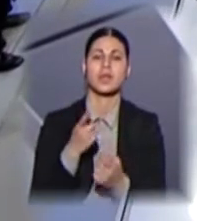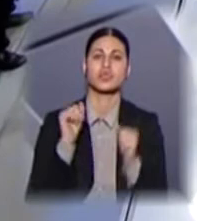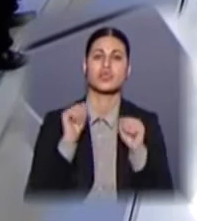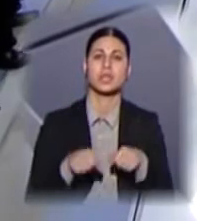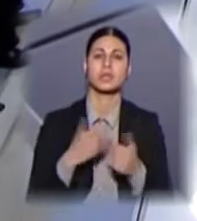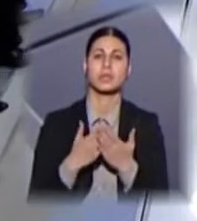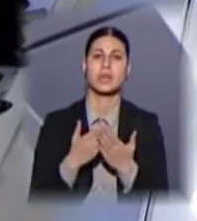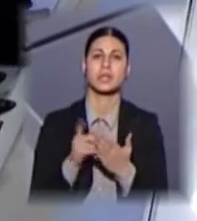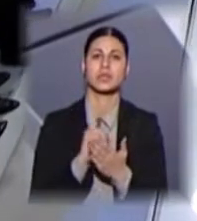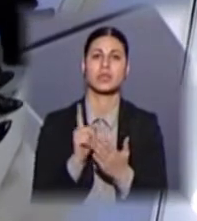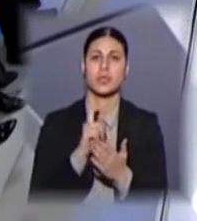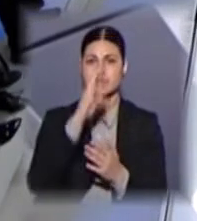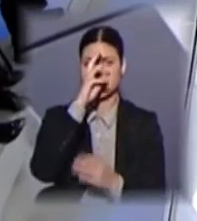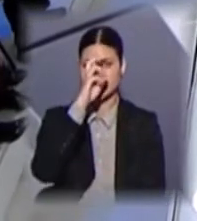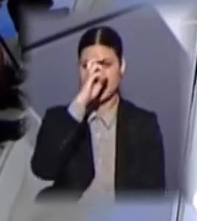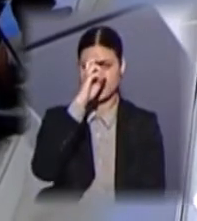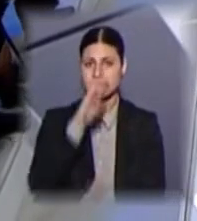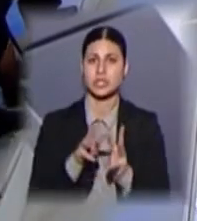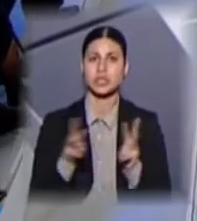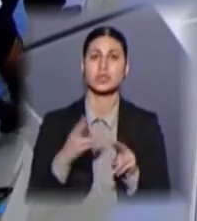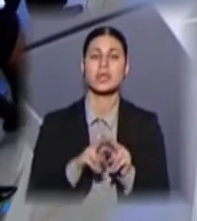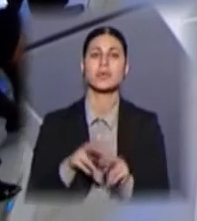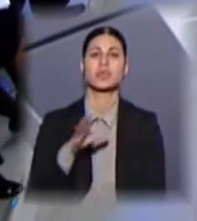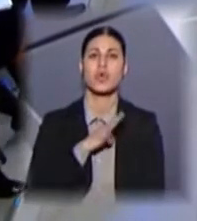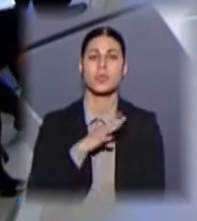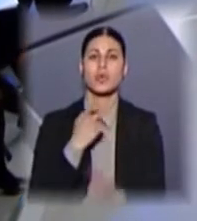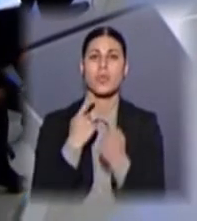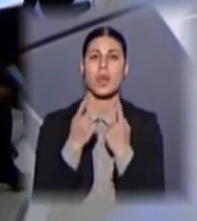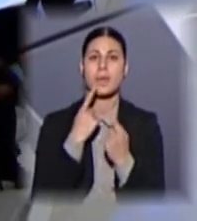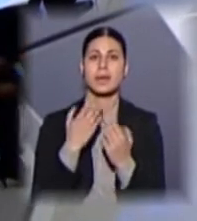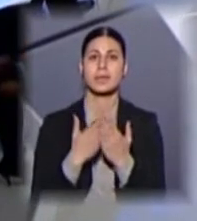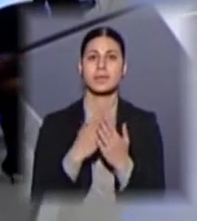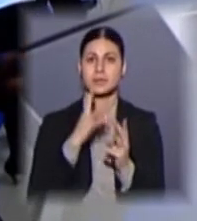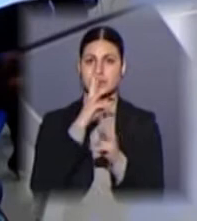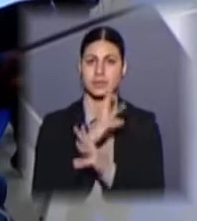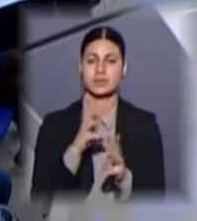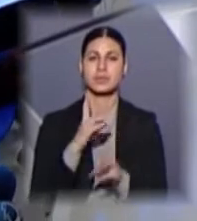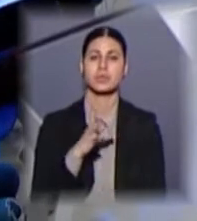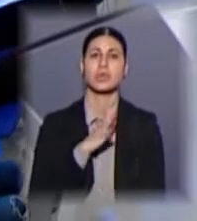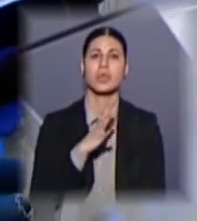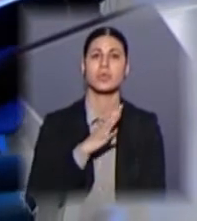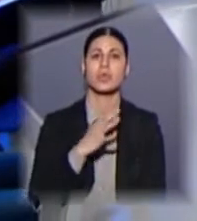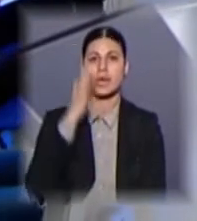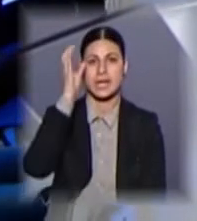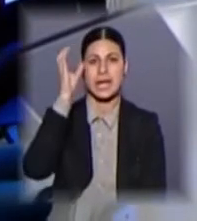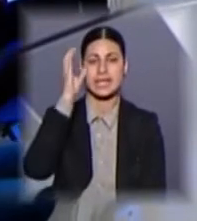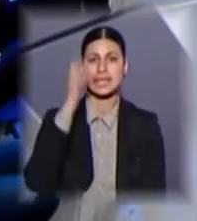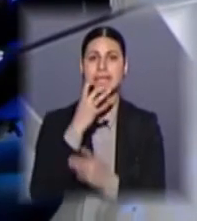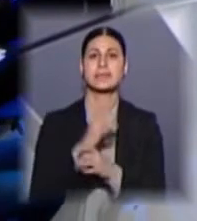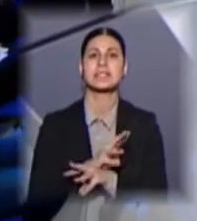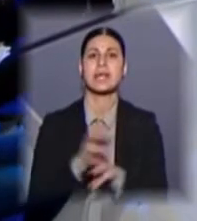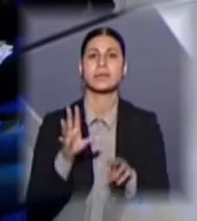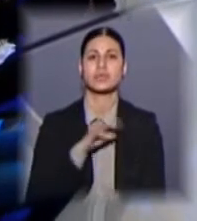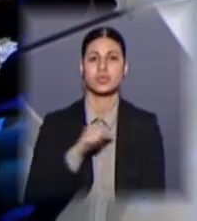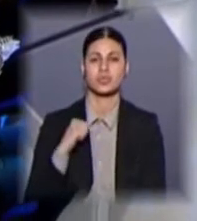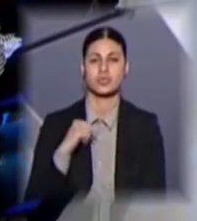აი სამინისტროსთან ამაზე მაინც ყოფილიყო მოლაპარაკება, რომ ვთქვათ ჰონორარები გადახდილიყო განათლების სამინისტროს. ფოტოს მიერ და თქვა